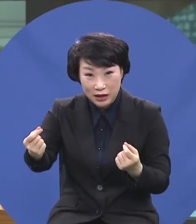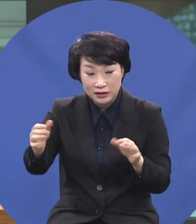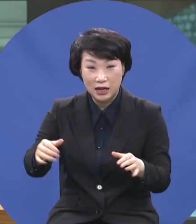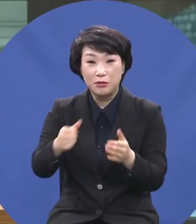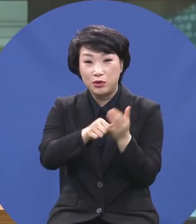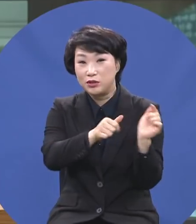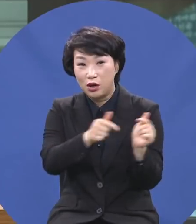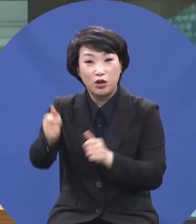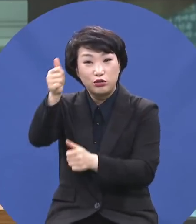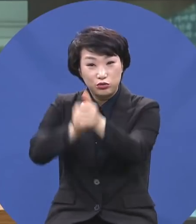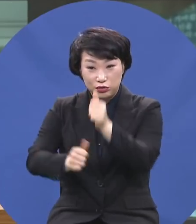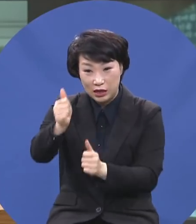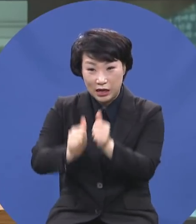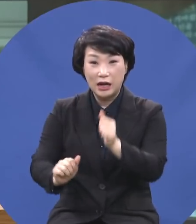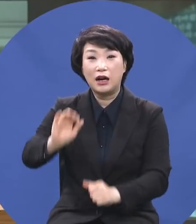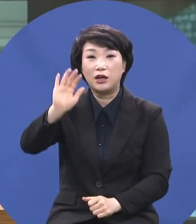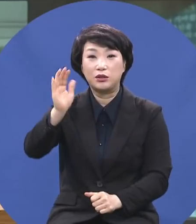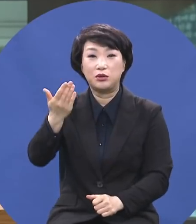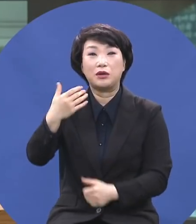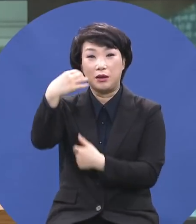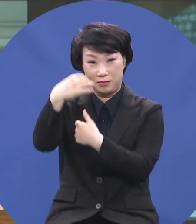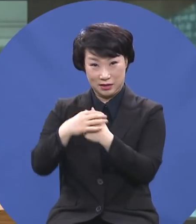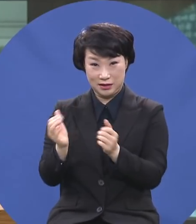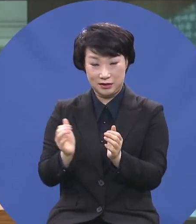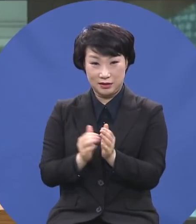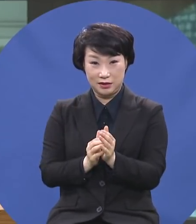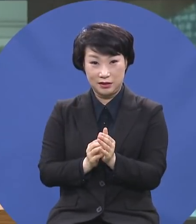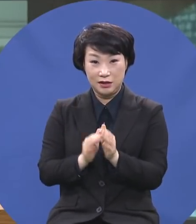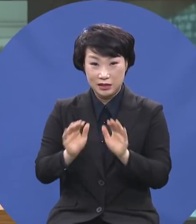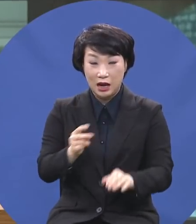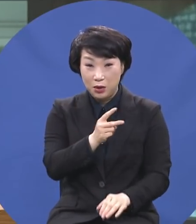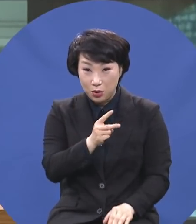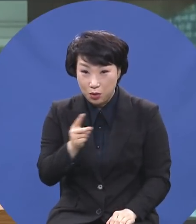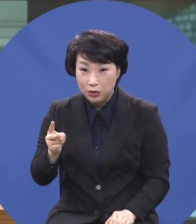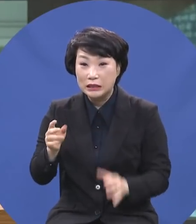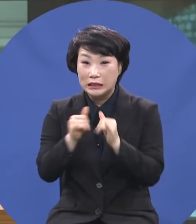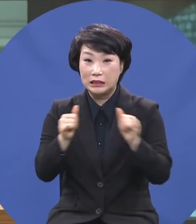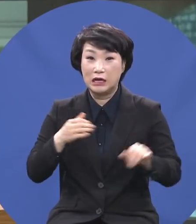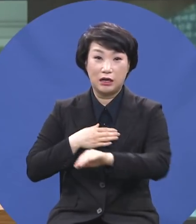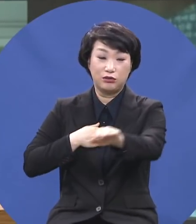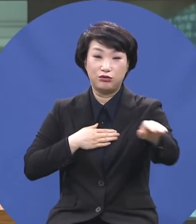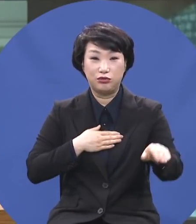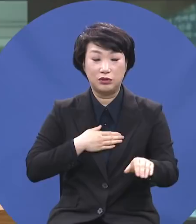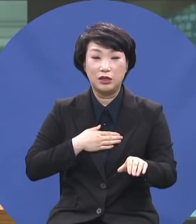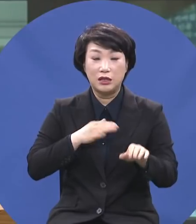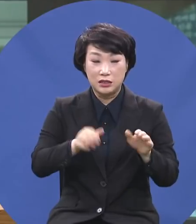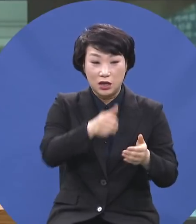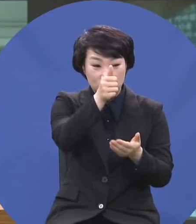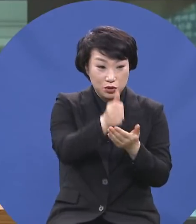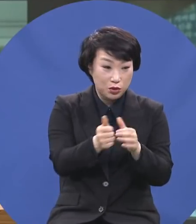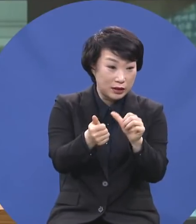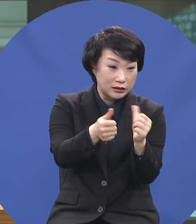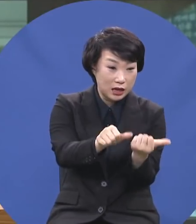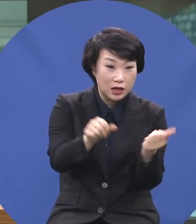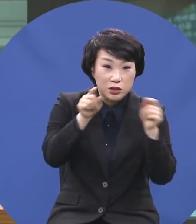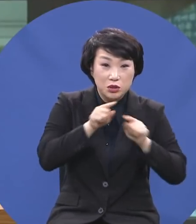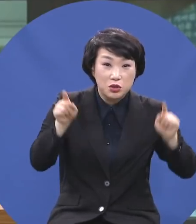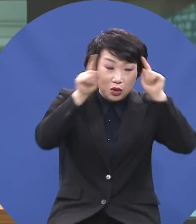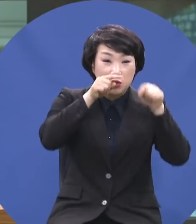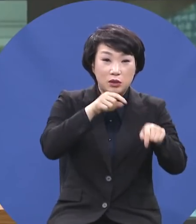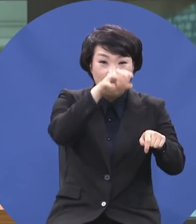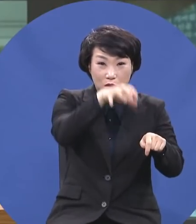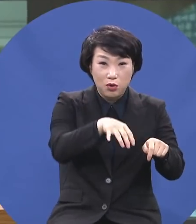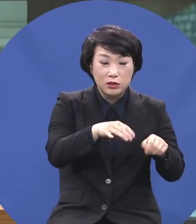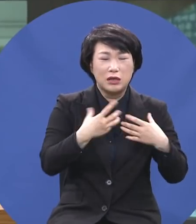만유의 후사가 되게 하셨으니 곧 인류를 죄와 사망과